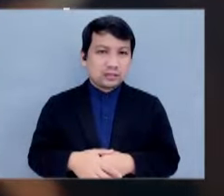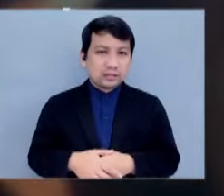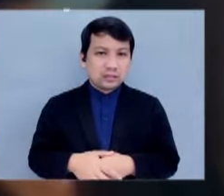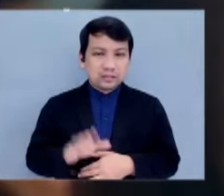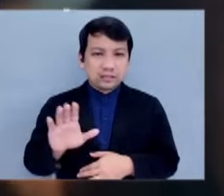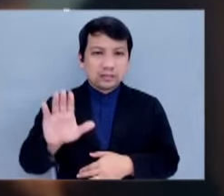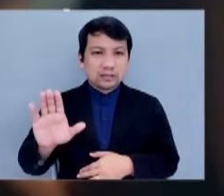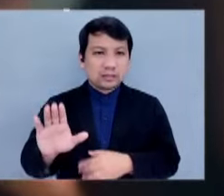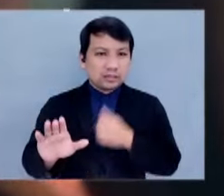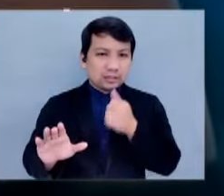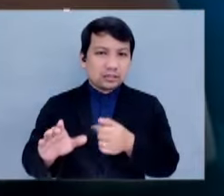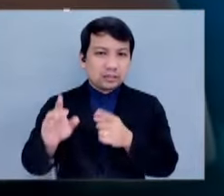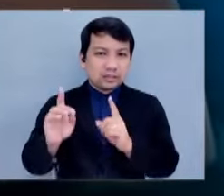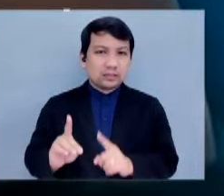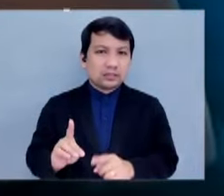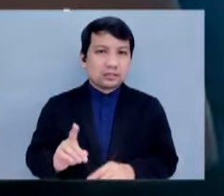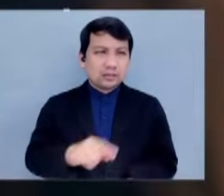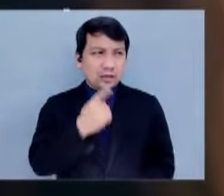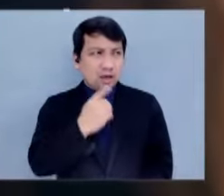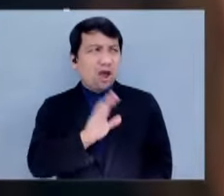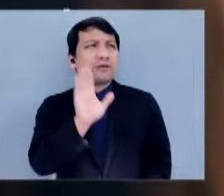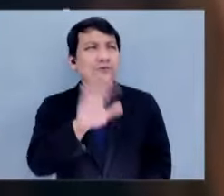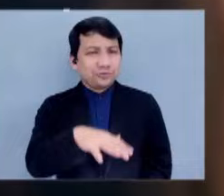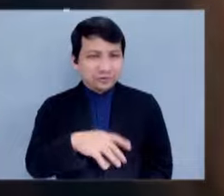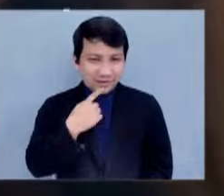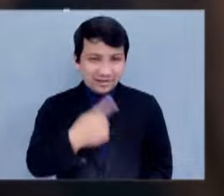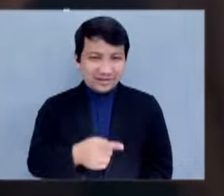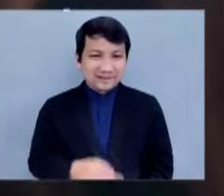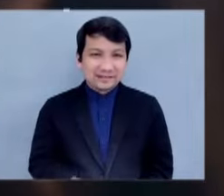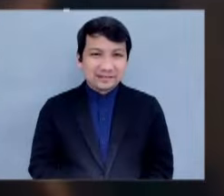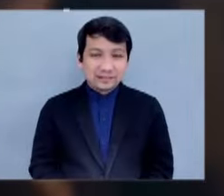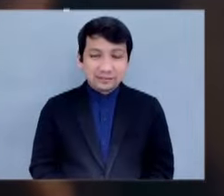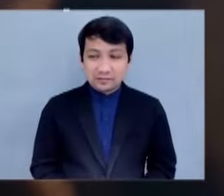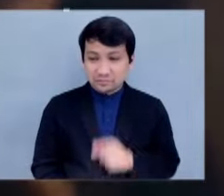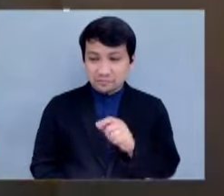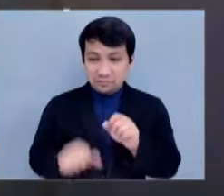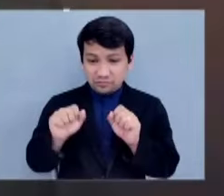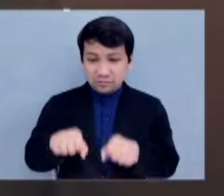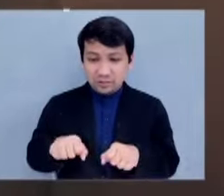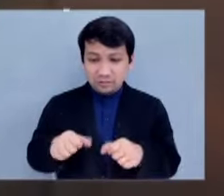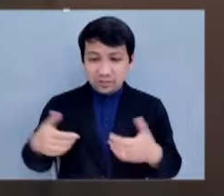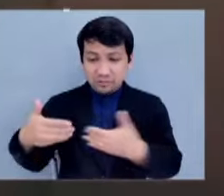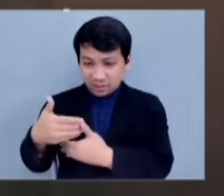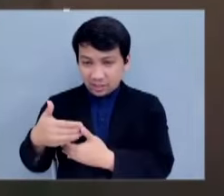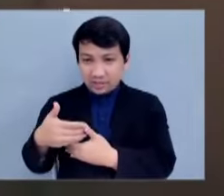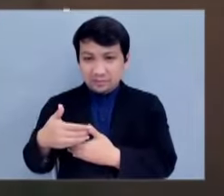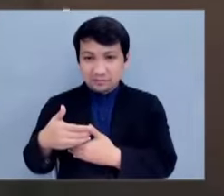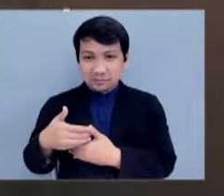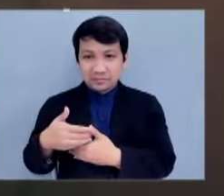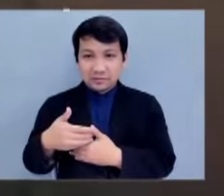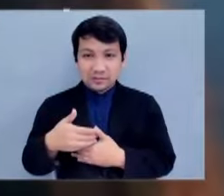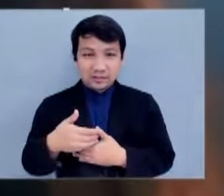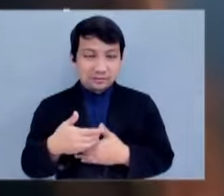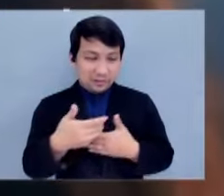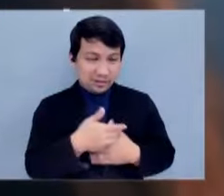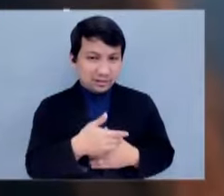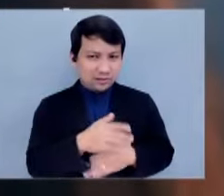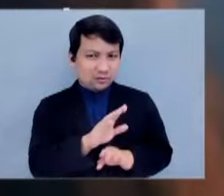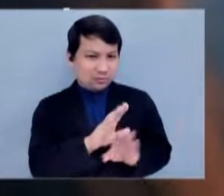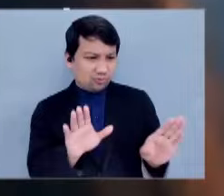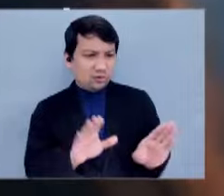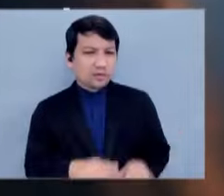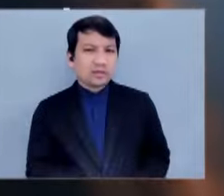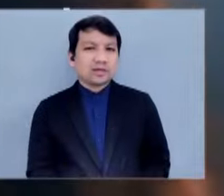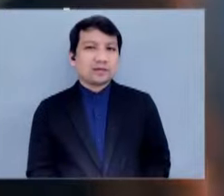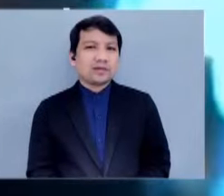Roxy. Ay, oo naman. Pwede bakit ang mayakap for the last time? Hoy!